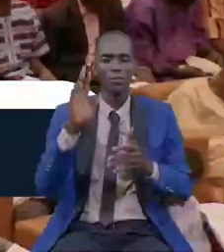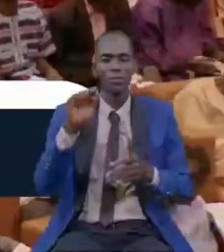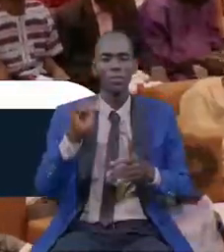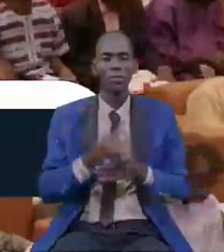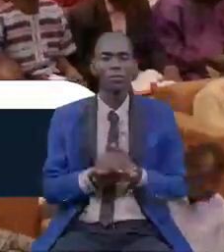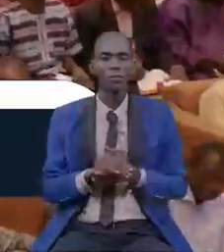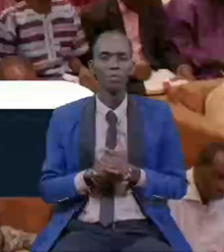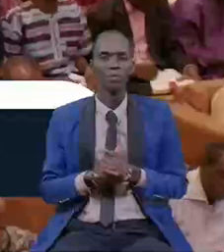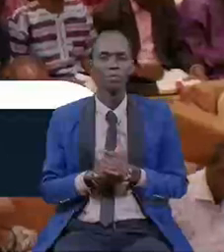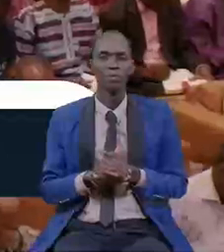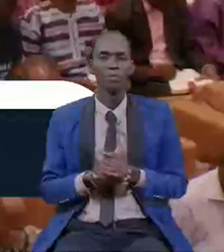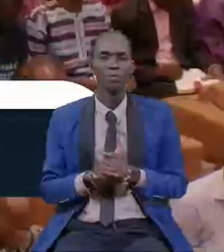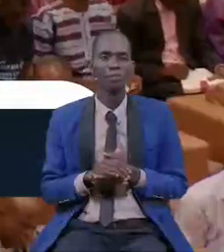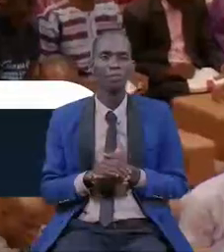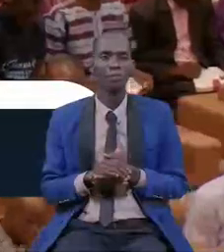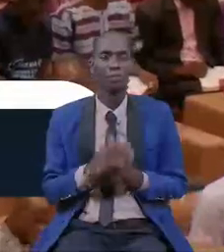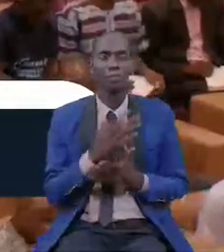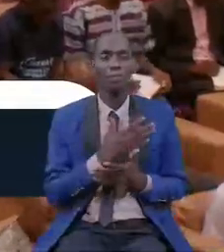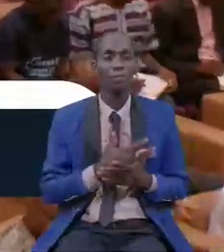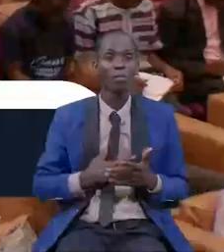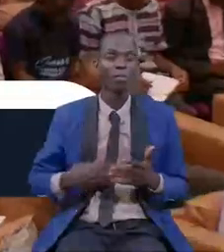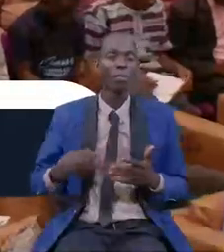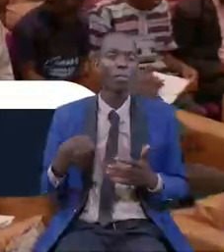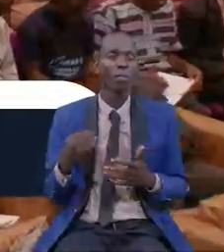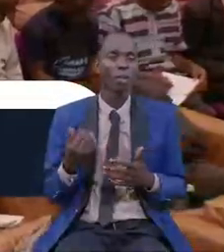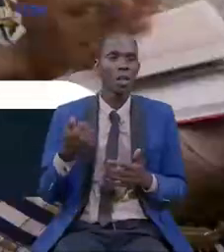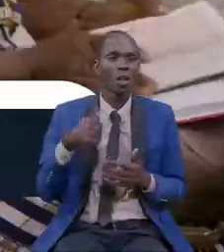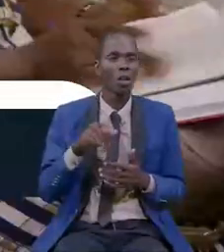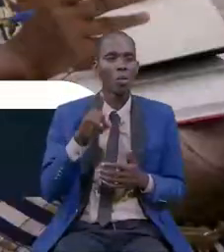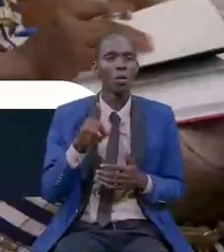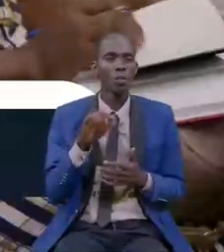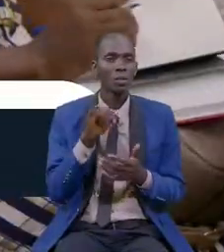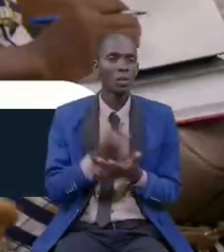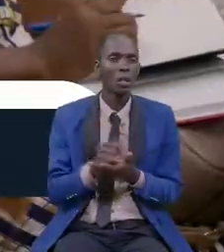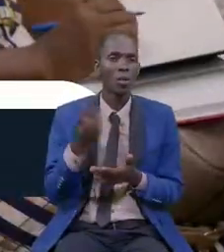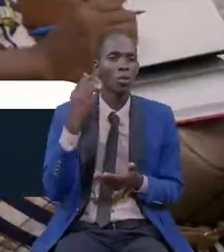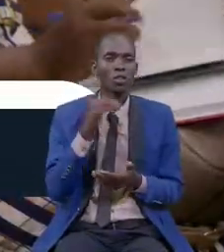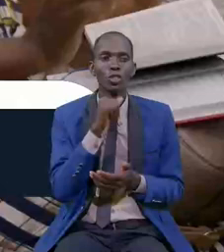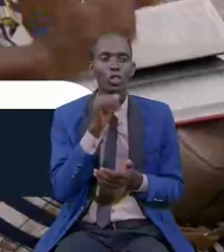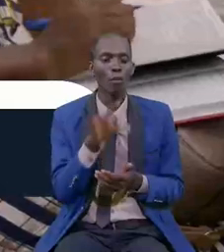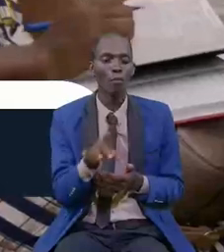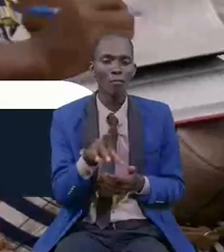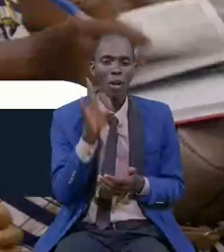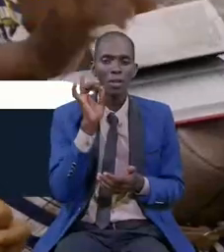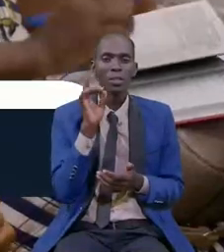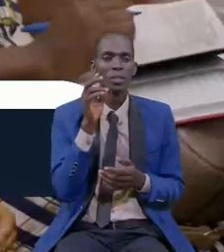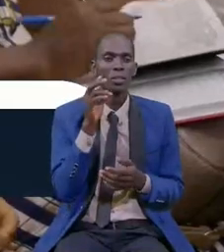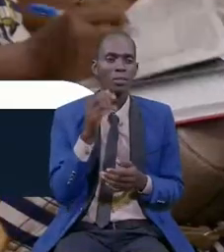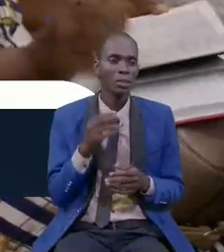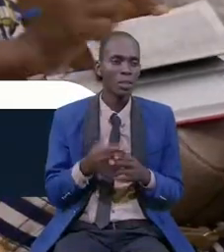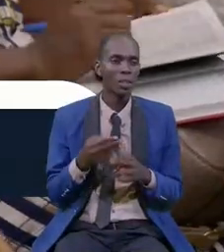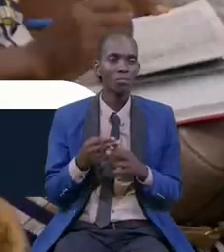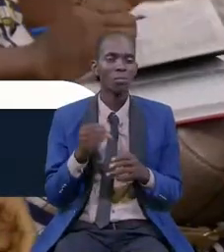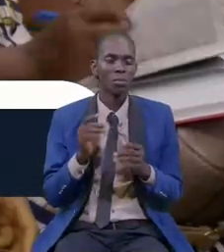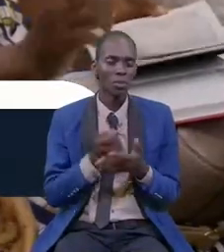verset 15 quiconque ne fut pas trouvé écrit dans le livre